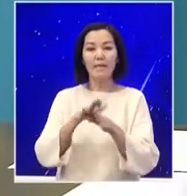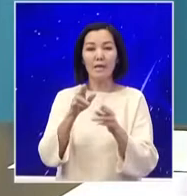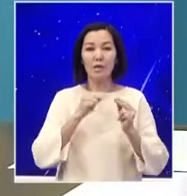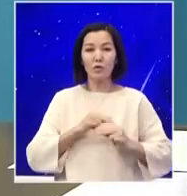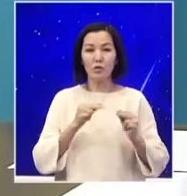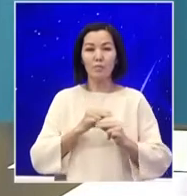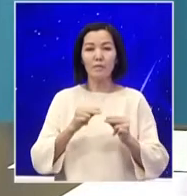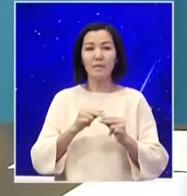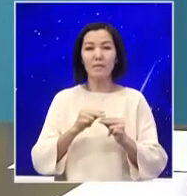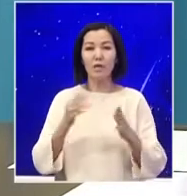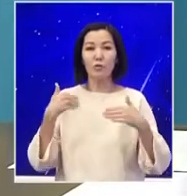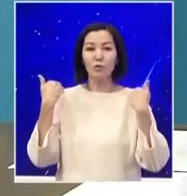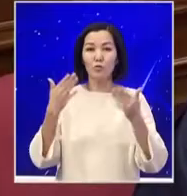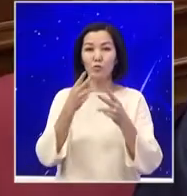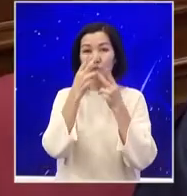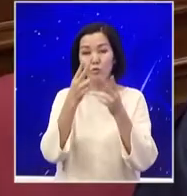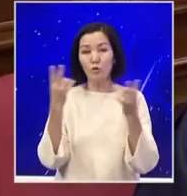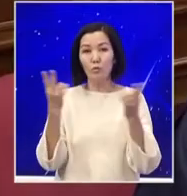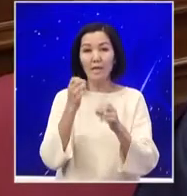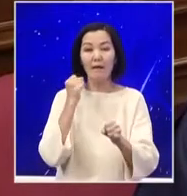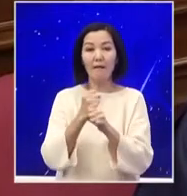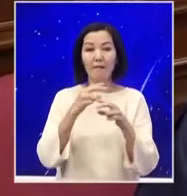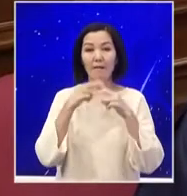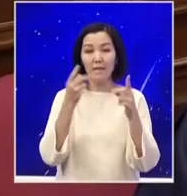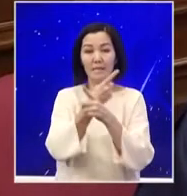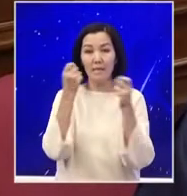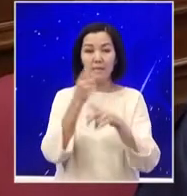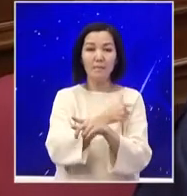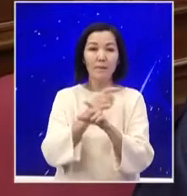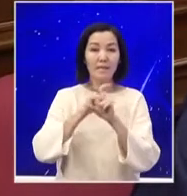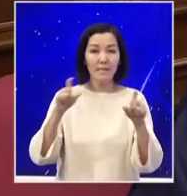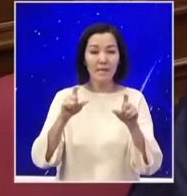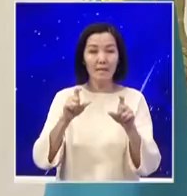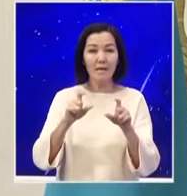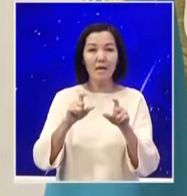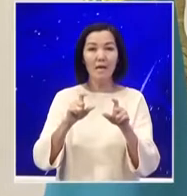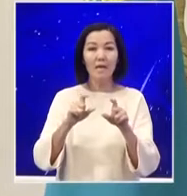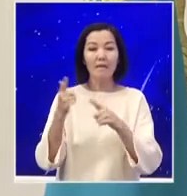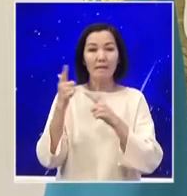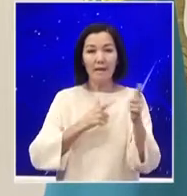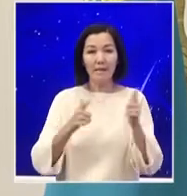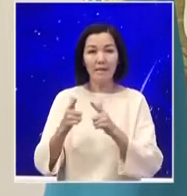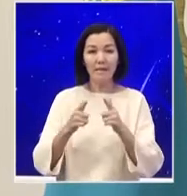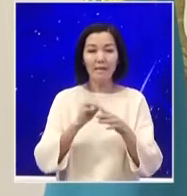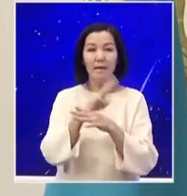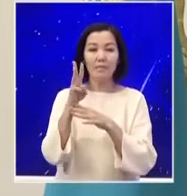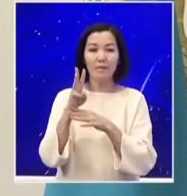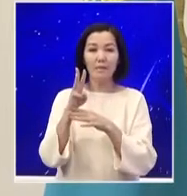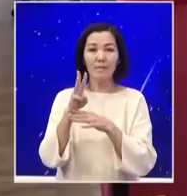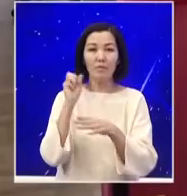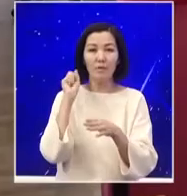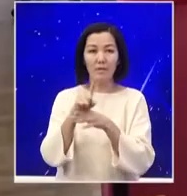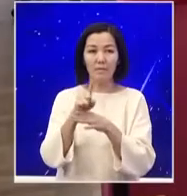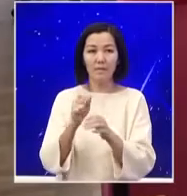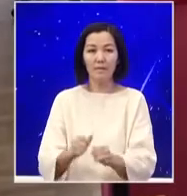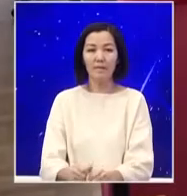жұмысты көрсете білу қажеттігін қатаң ескертті. Әкім облыстағы медицина мекемелерінің жан-жақты дайындығын қамтамасыз етуді